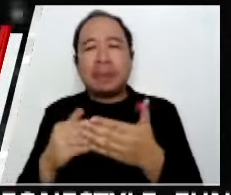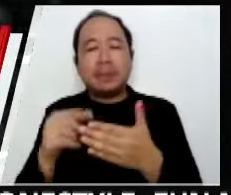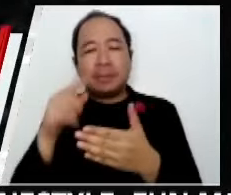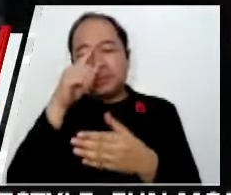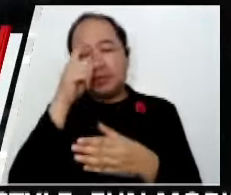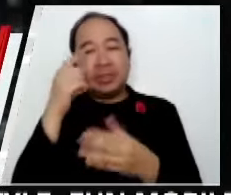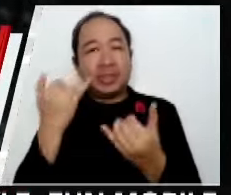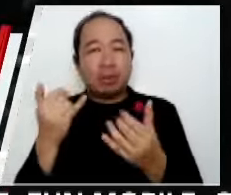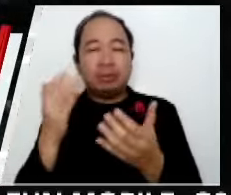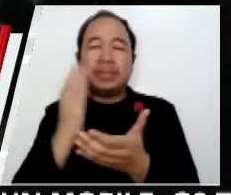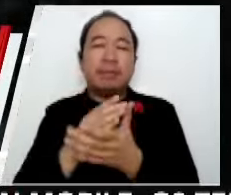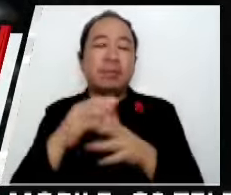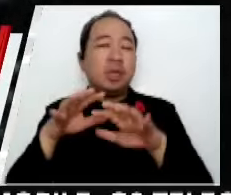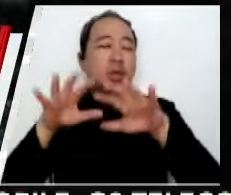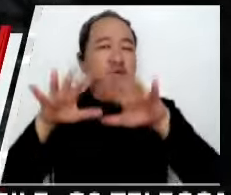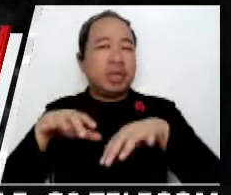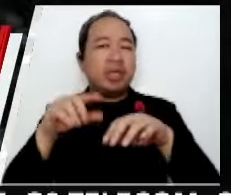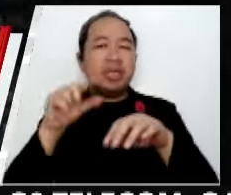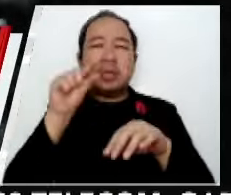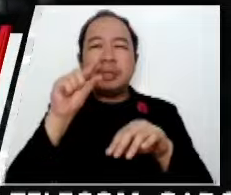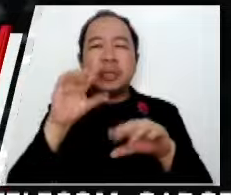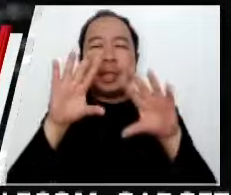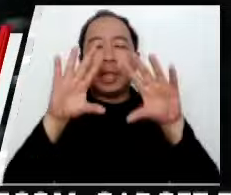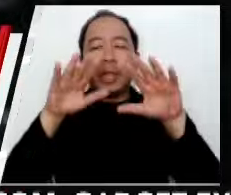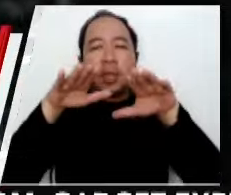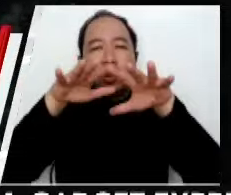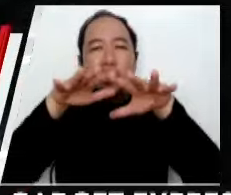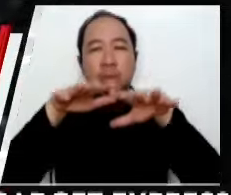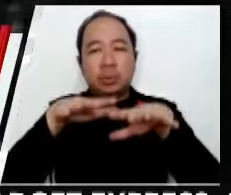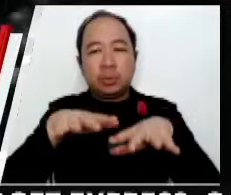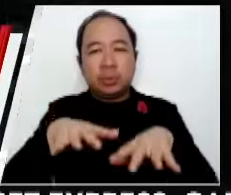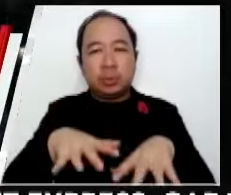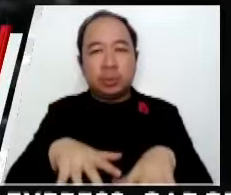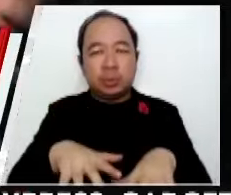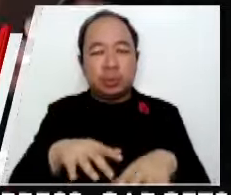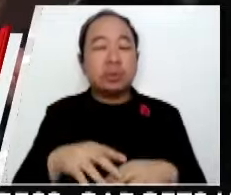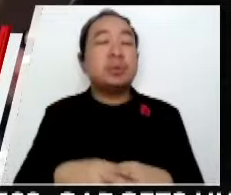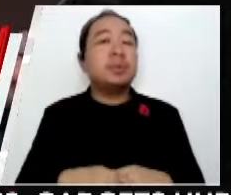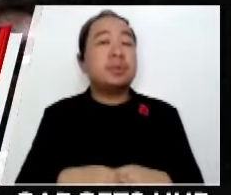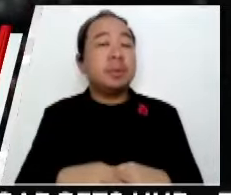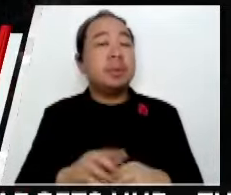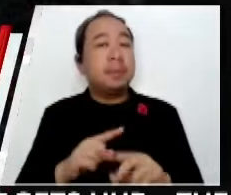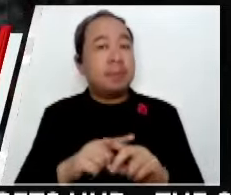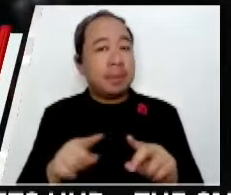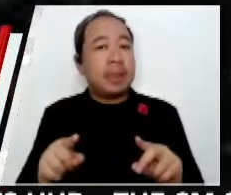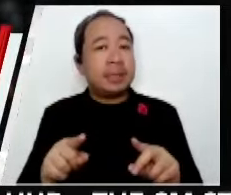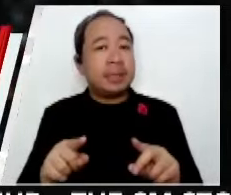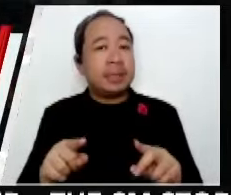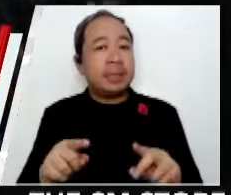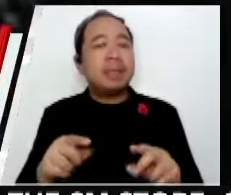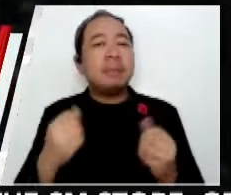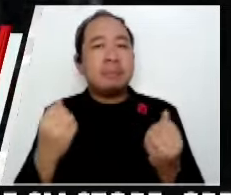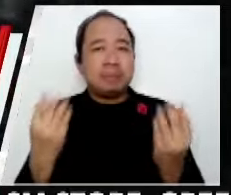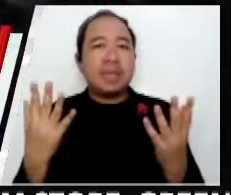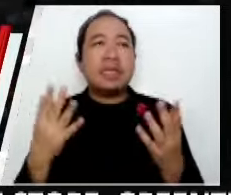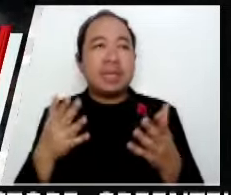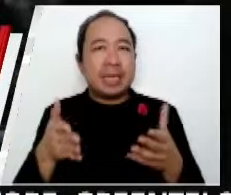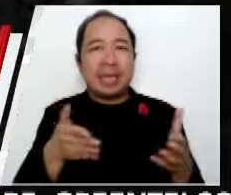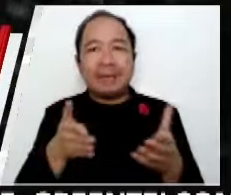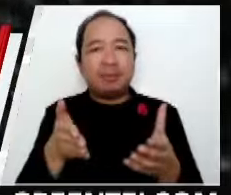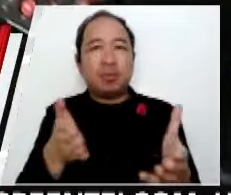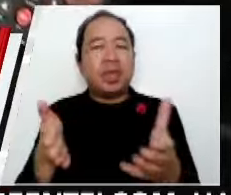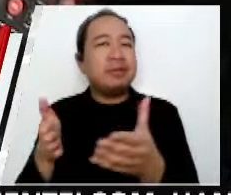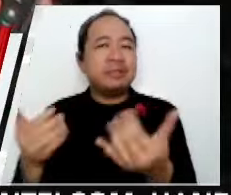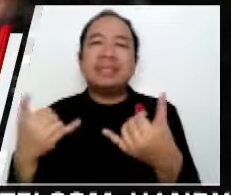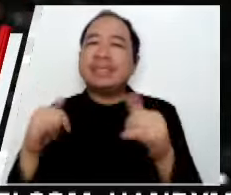ay humupa na at unti-unti na nga bumababa yung baha pero marami ring area dito na lubog pa rin sa baha kaya naman wala